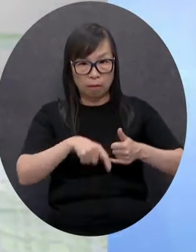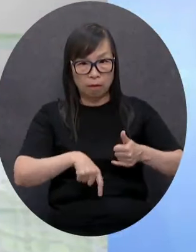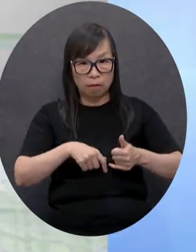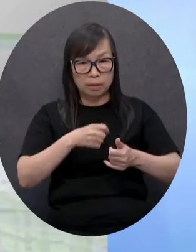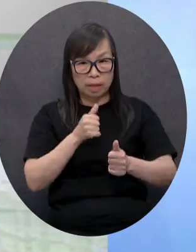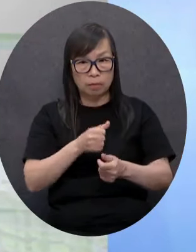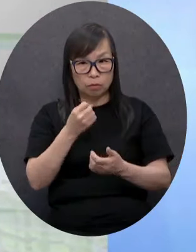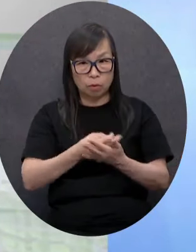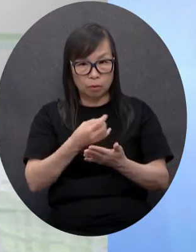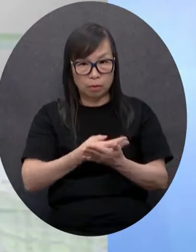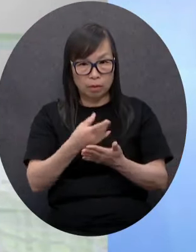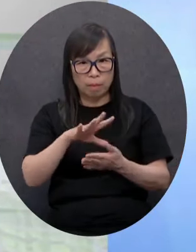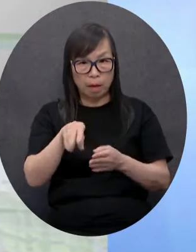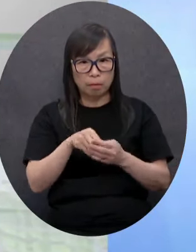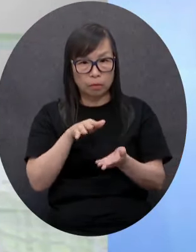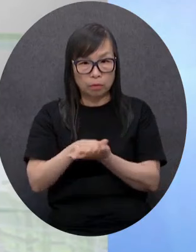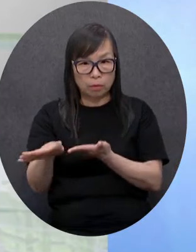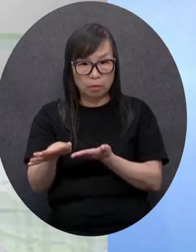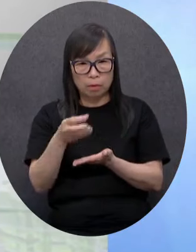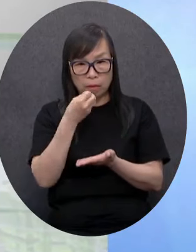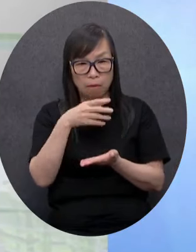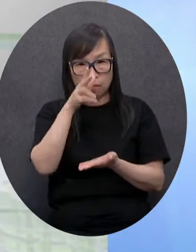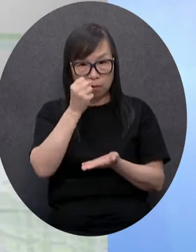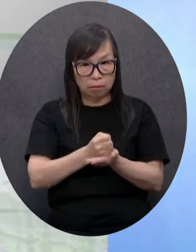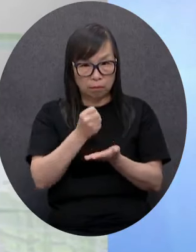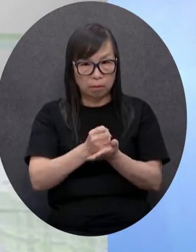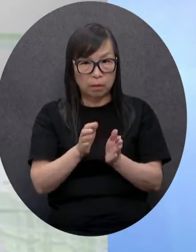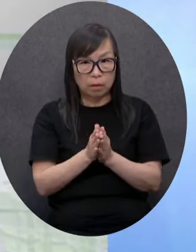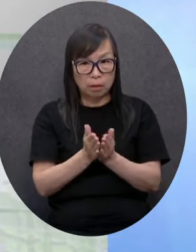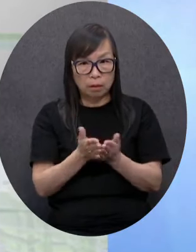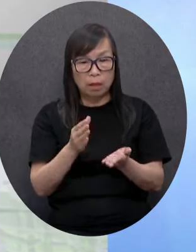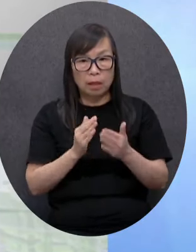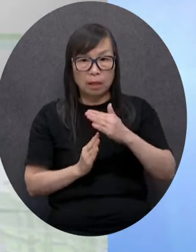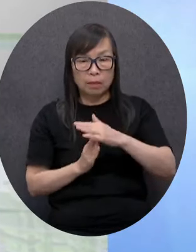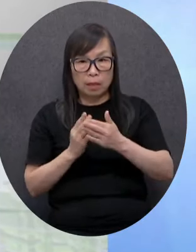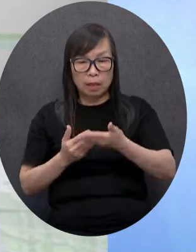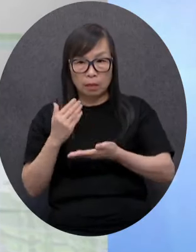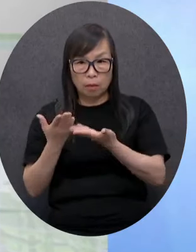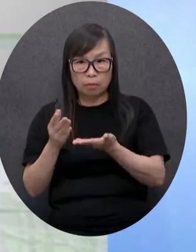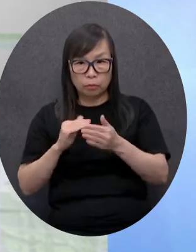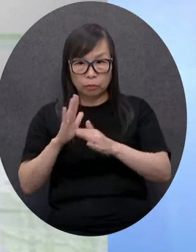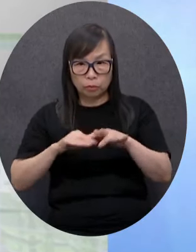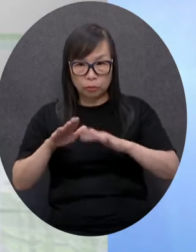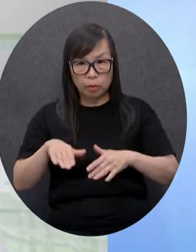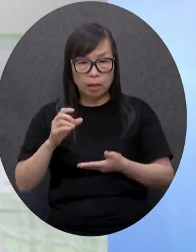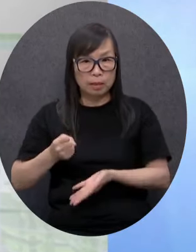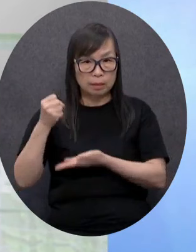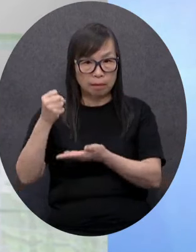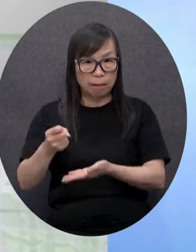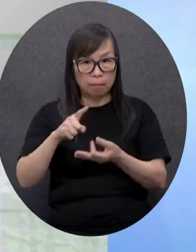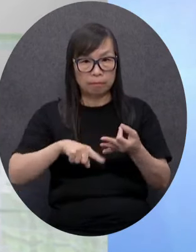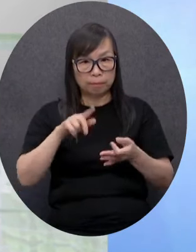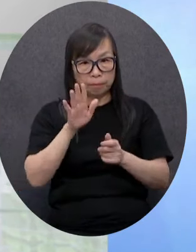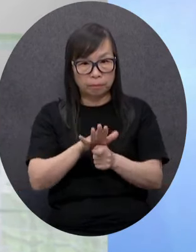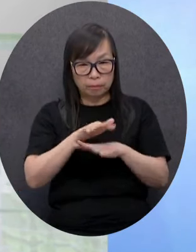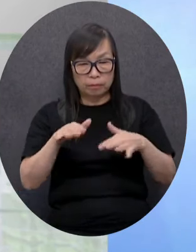行措施，包括撤销他们的特区护照和禁止提供或处理资金等。保安局局长邓炳强